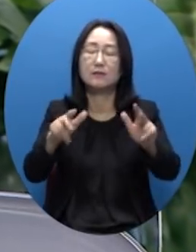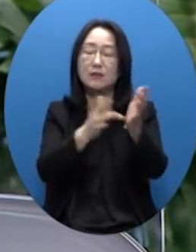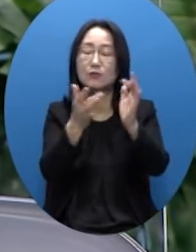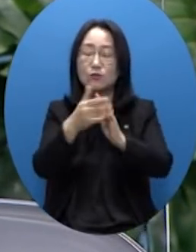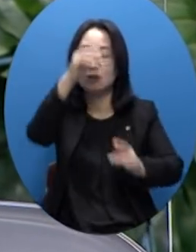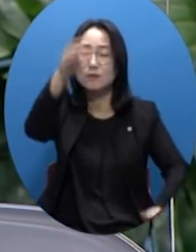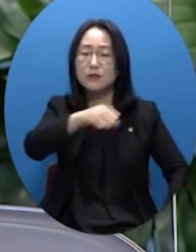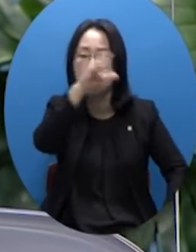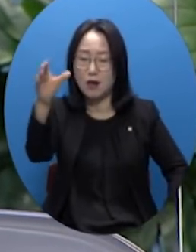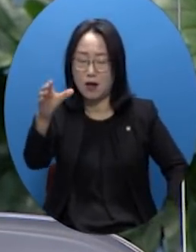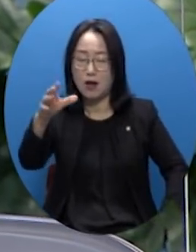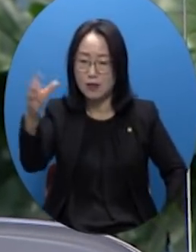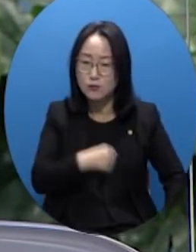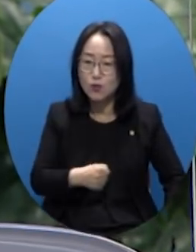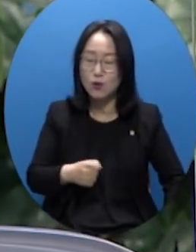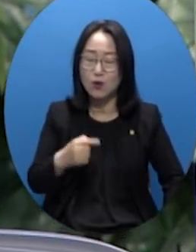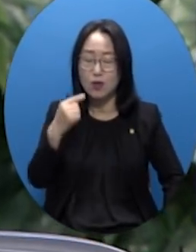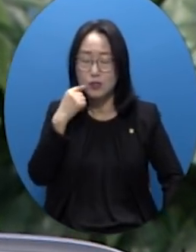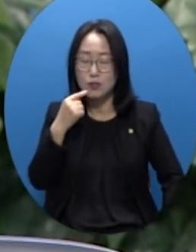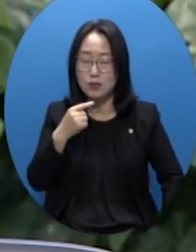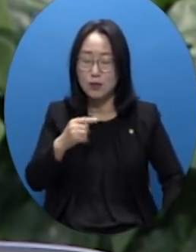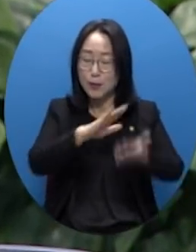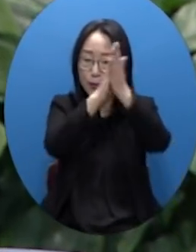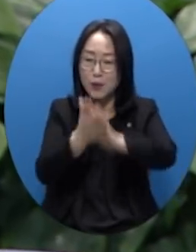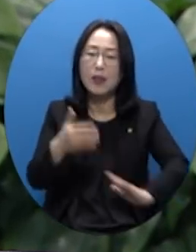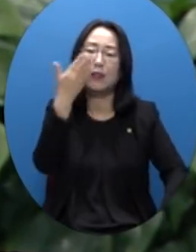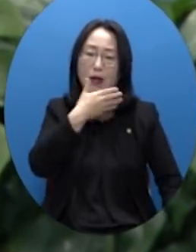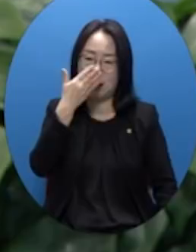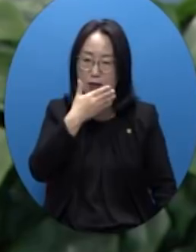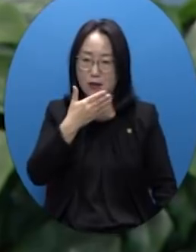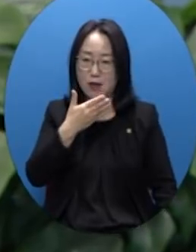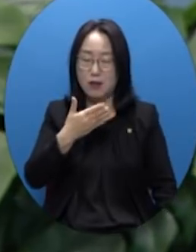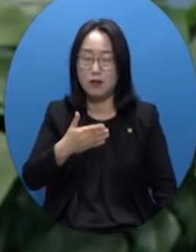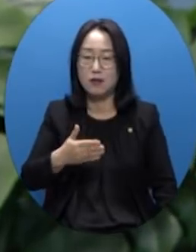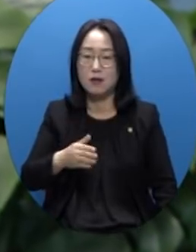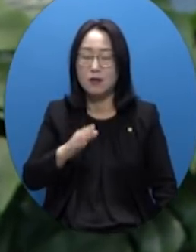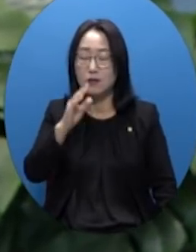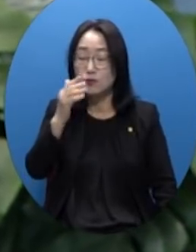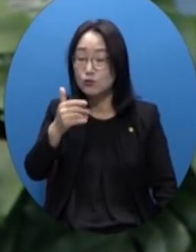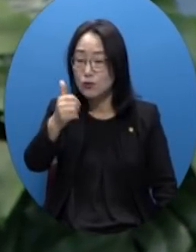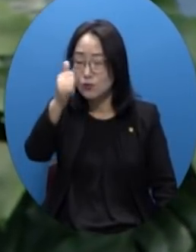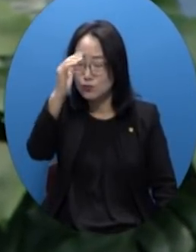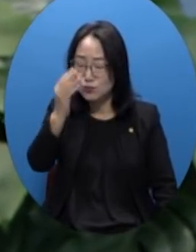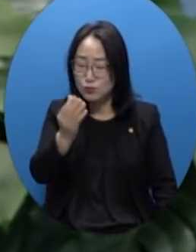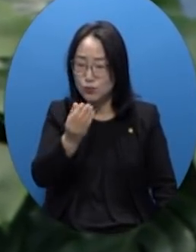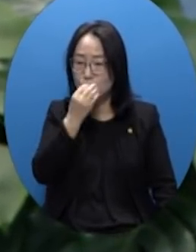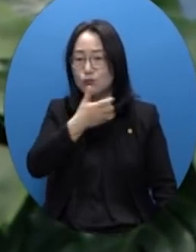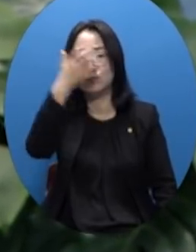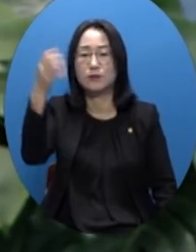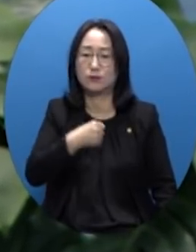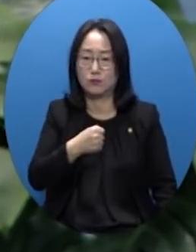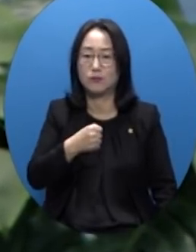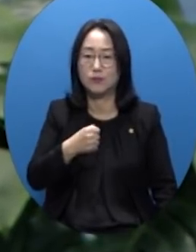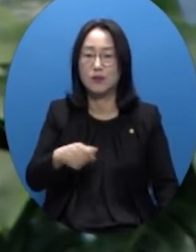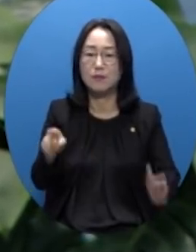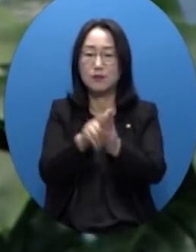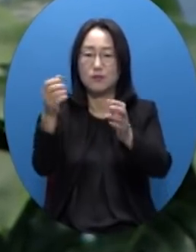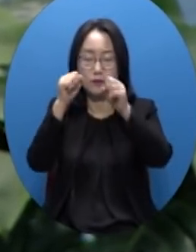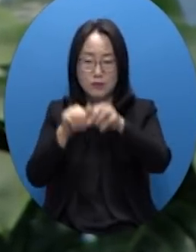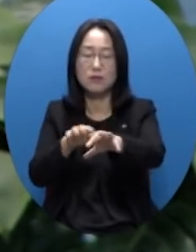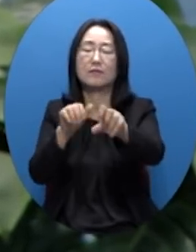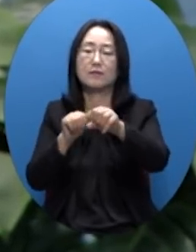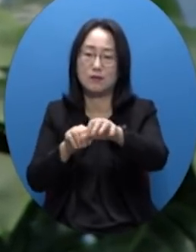십자가를 던져 선물을 다 불러봐 끄시고 주 이미지 거룩한 꿈을 붙잡고 믿음으로 전재